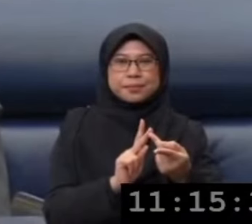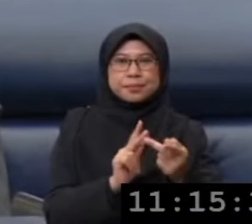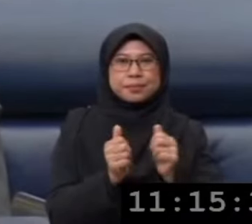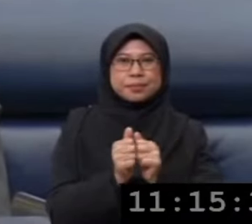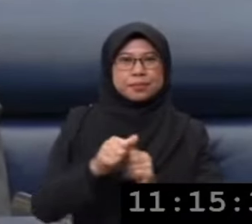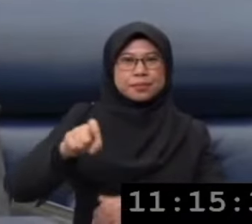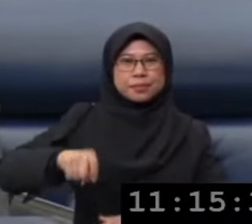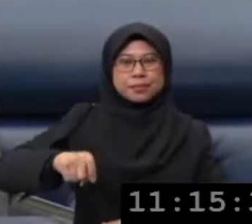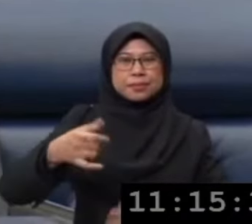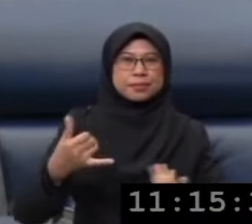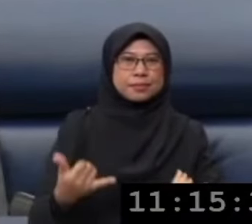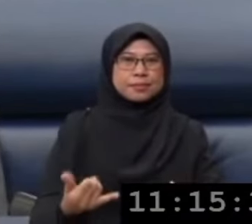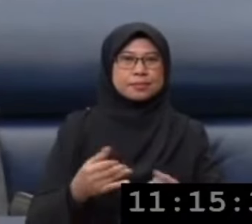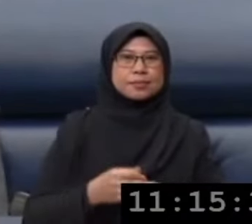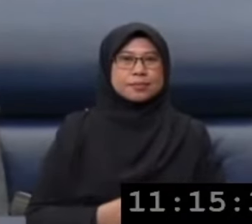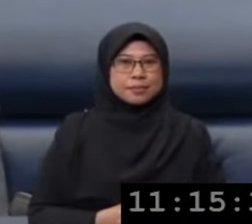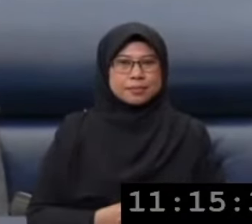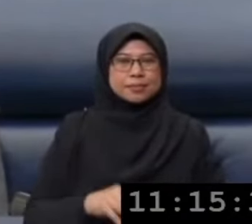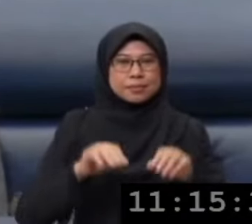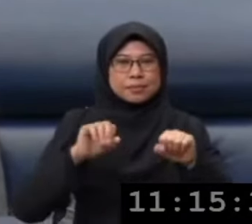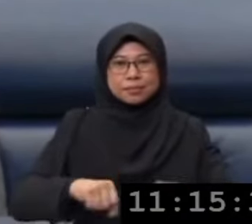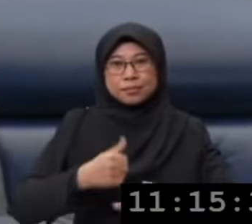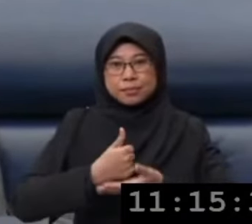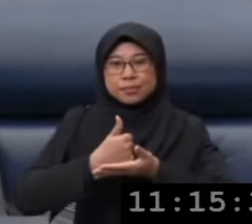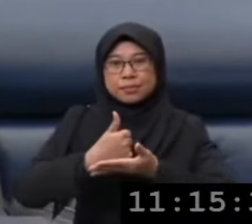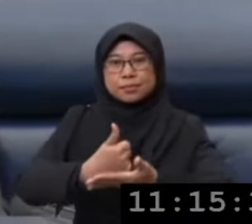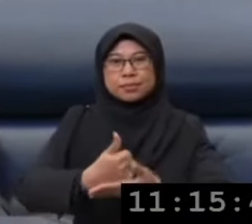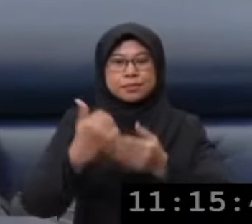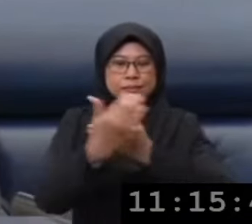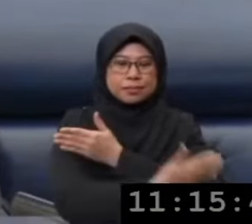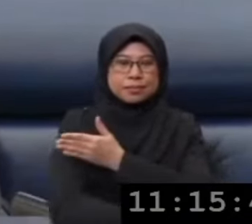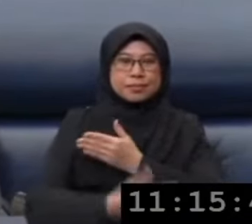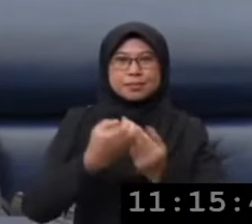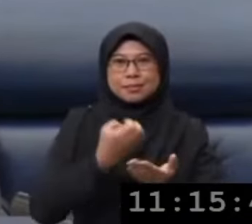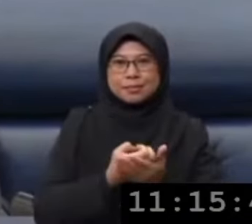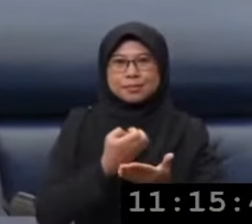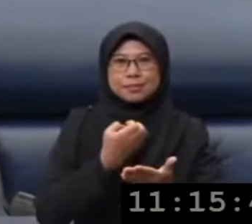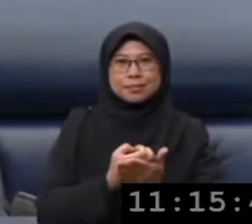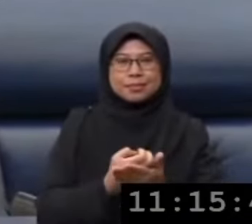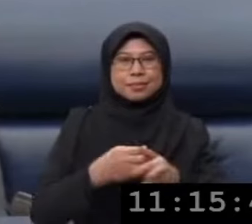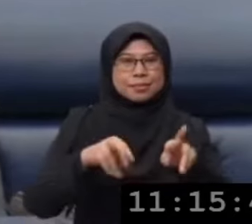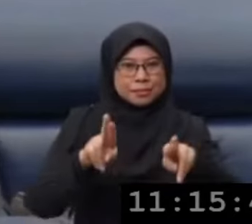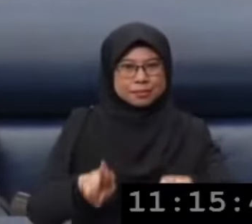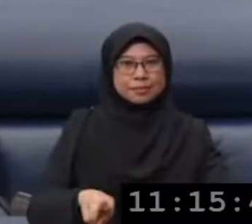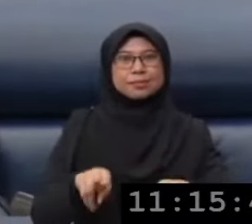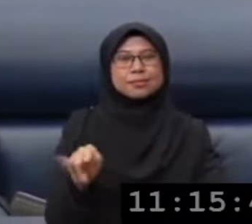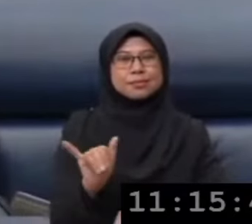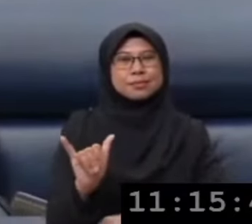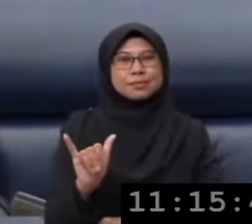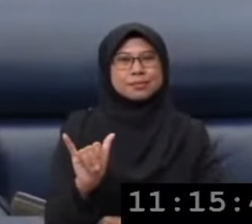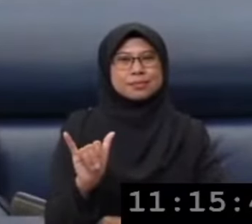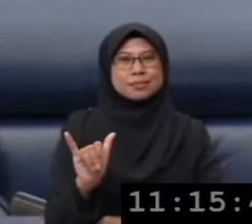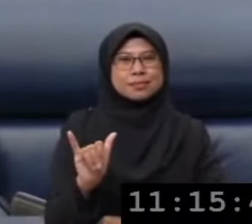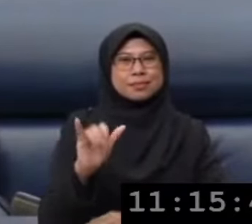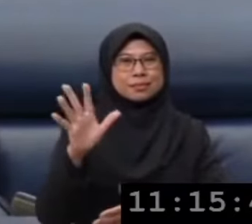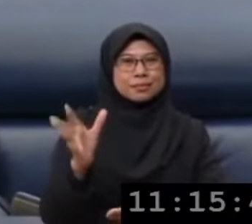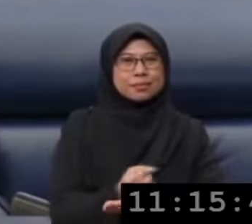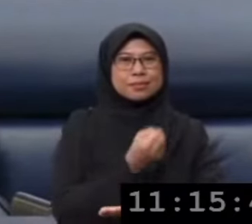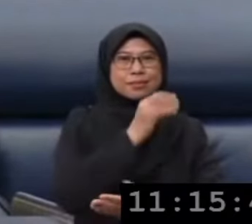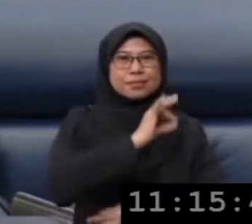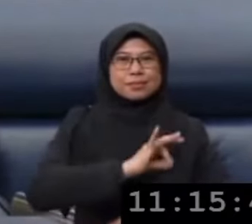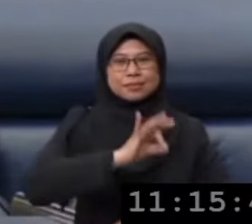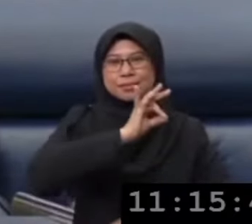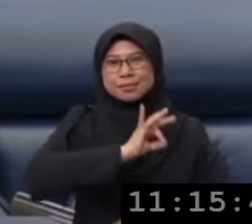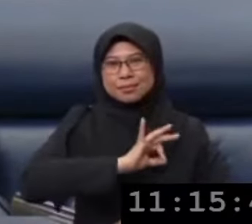sekarang ini akan dapat membantu negara ekonomi negara kita rakyat negara kita meraih manfaat daripada